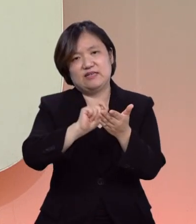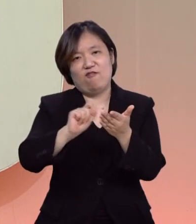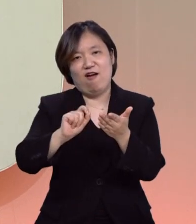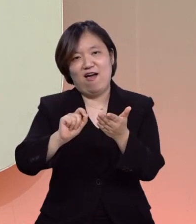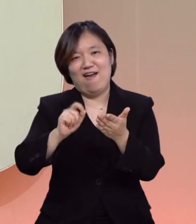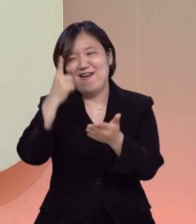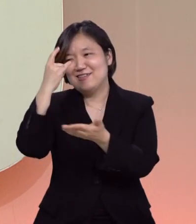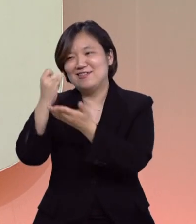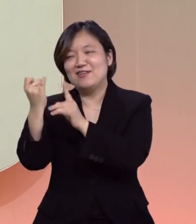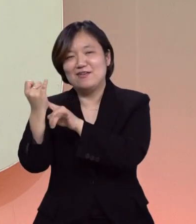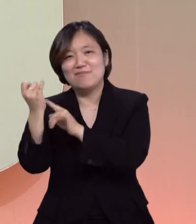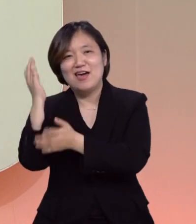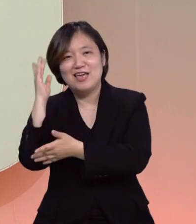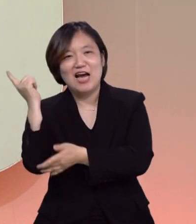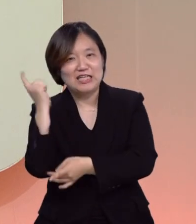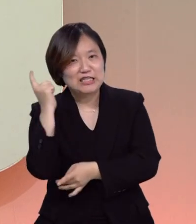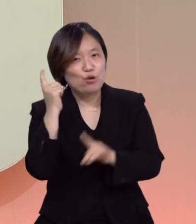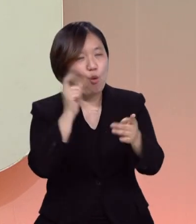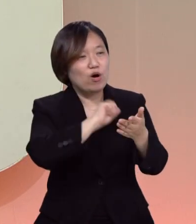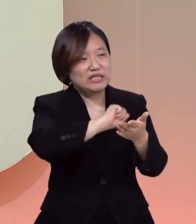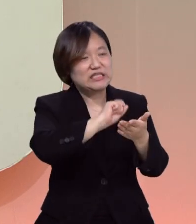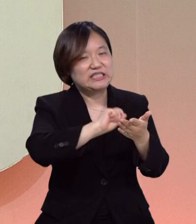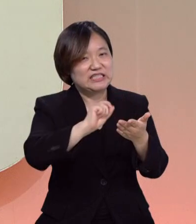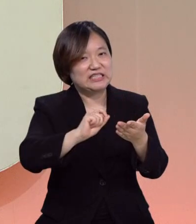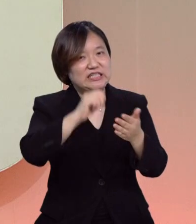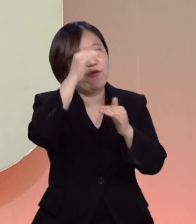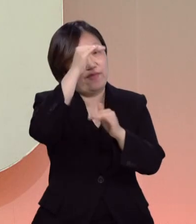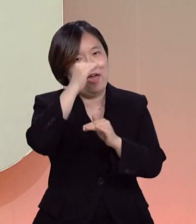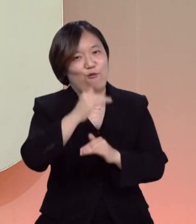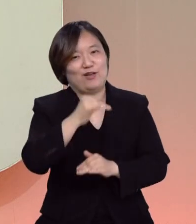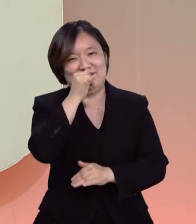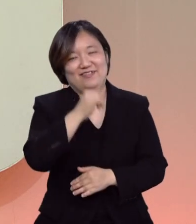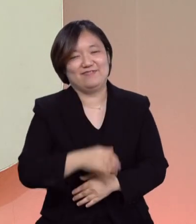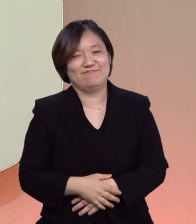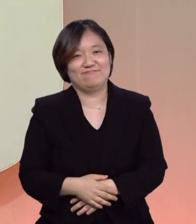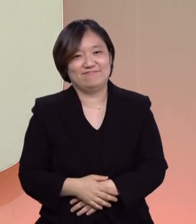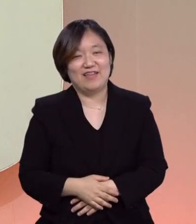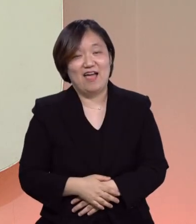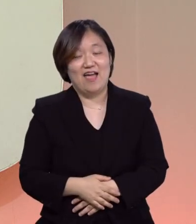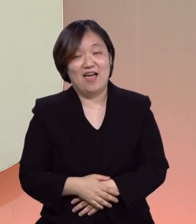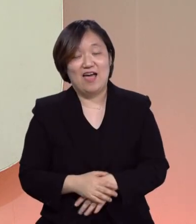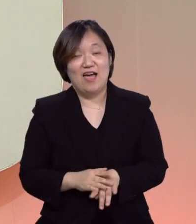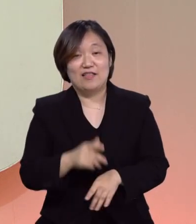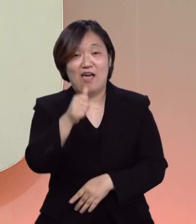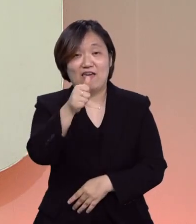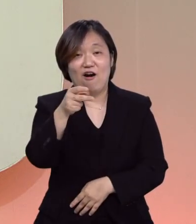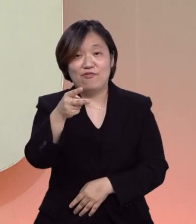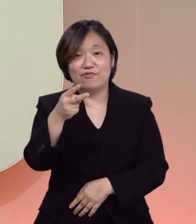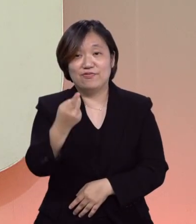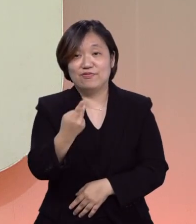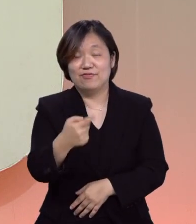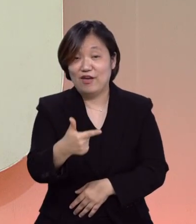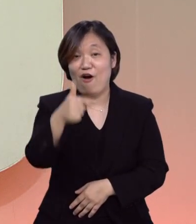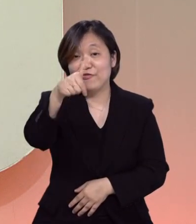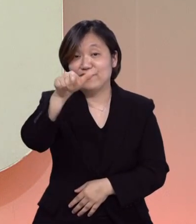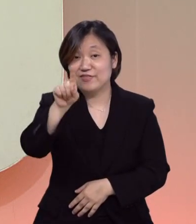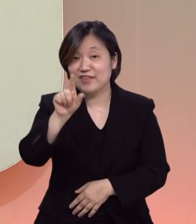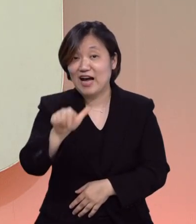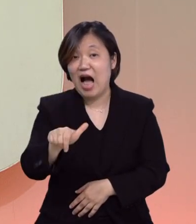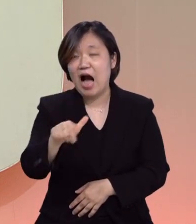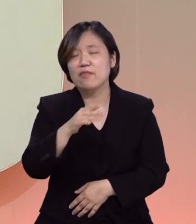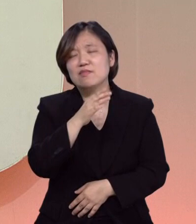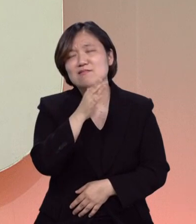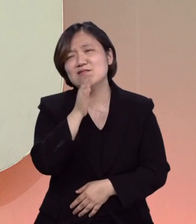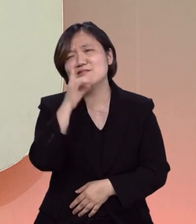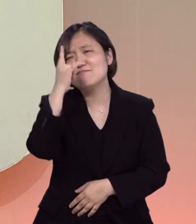되겠습니다 자이 강릉 대성사에이 형각이라는 높 비구니 스님이 계시는데 지금